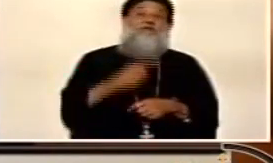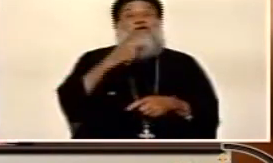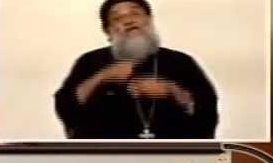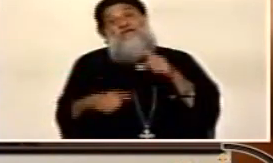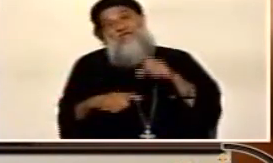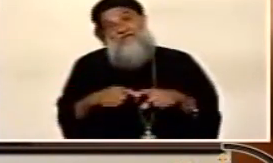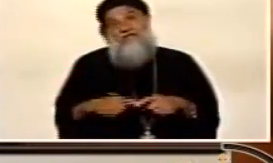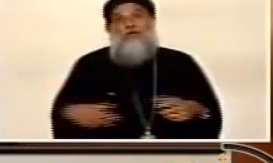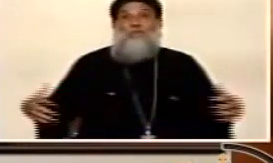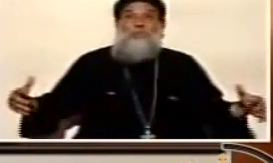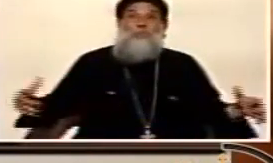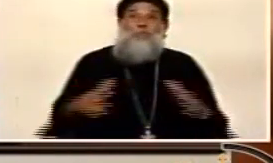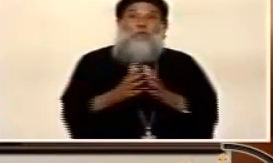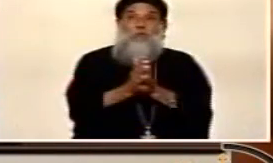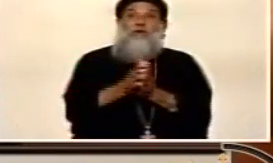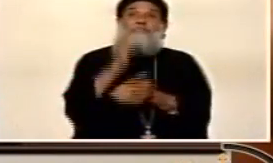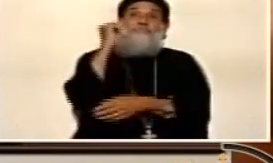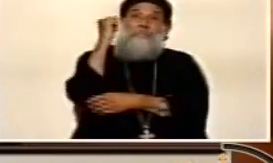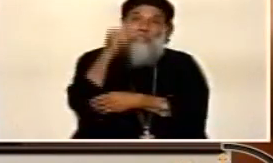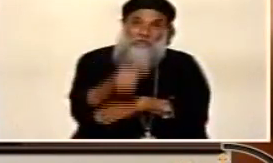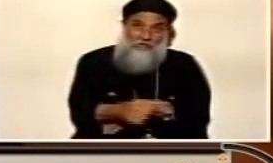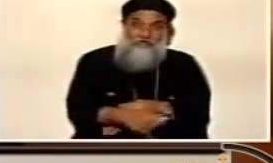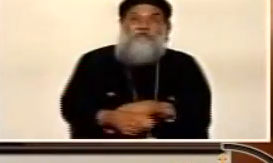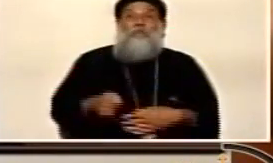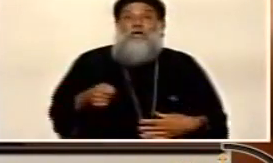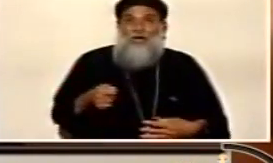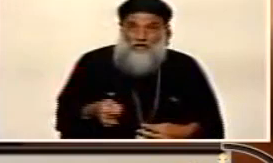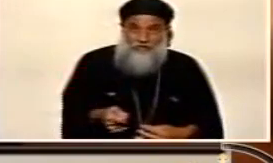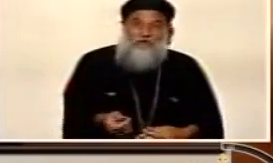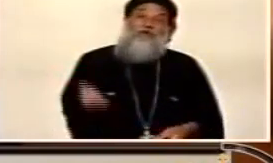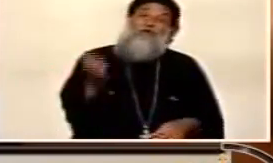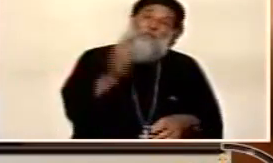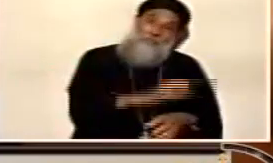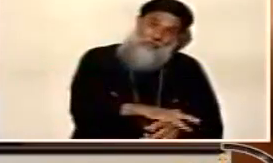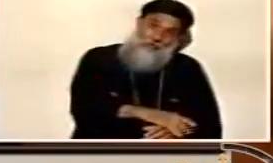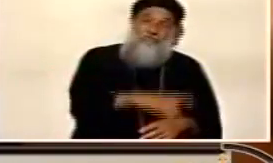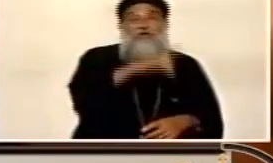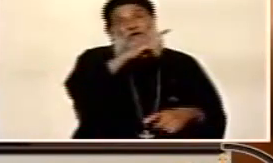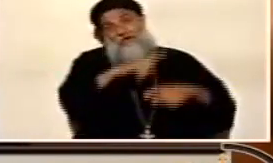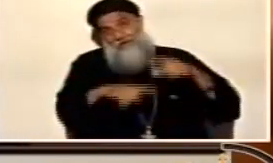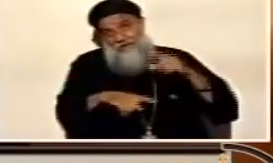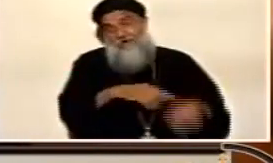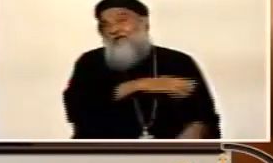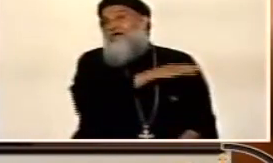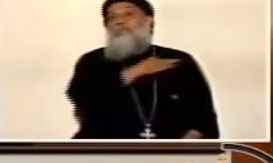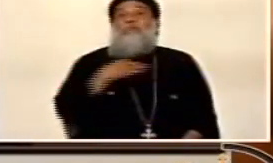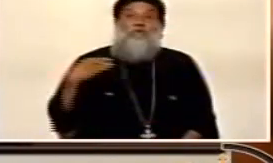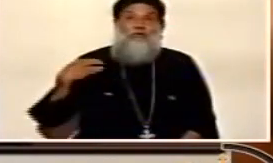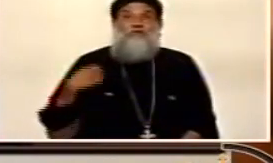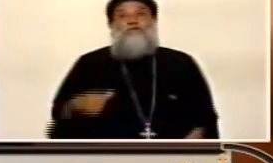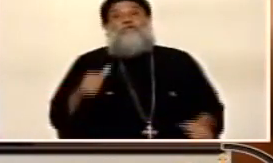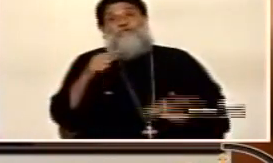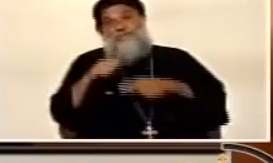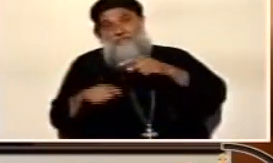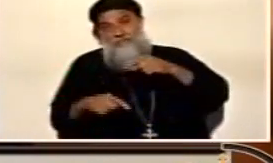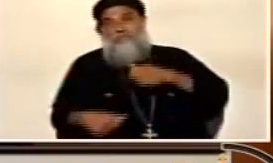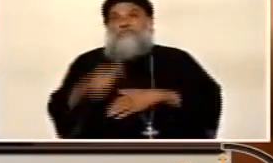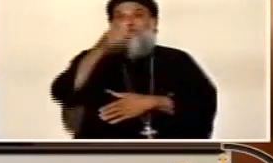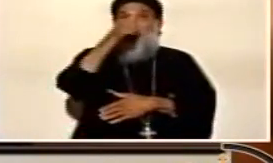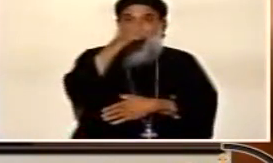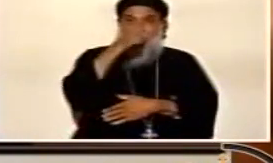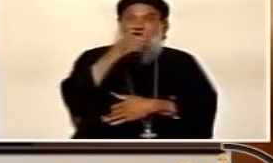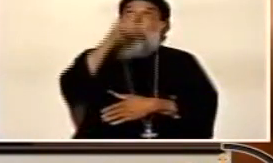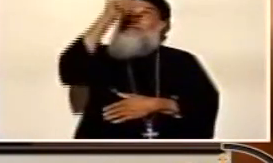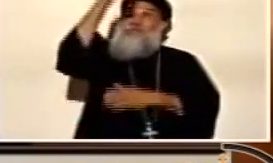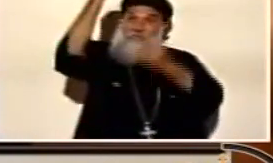وبسبب مشاجرات وقتل وغيره. يعني قصدي أقول الحياة مع الله